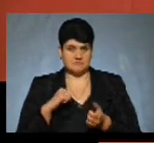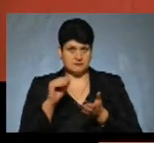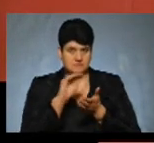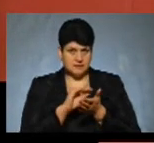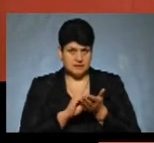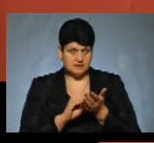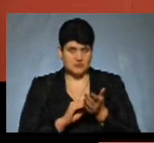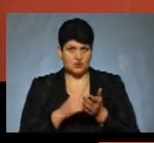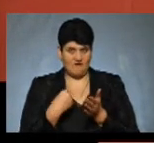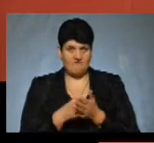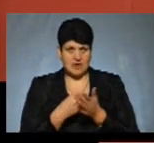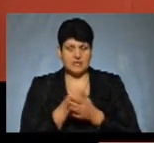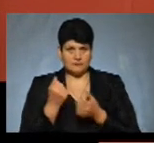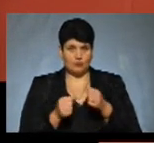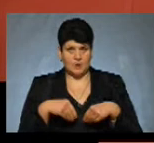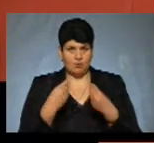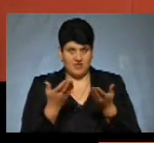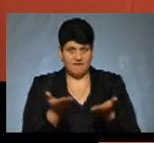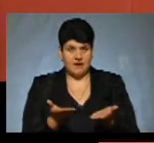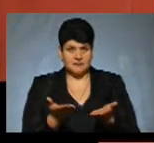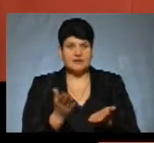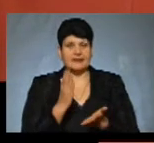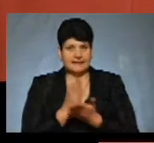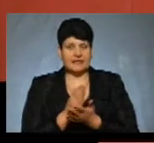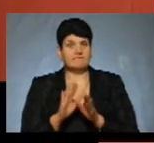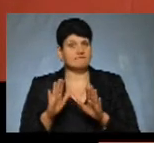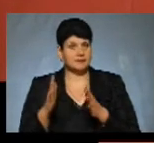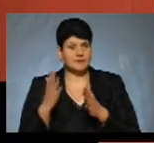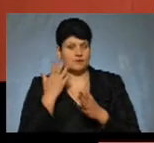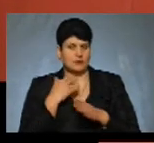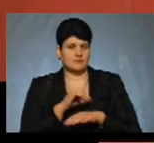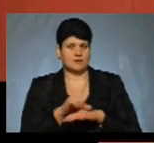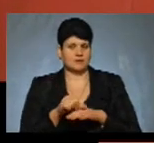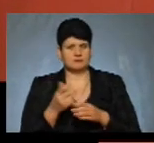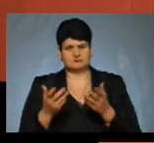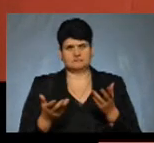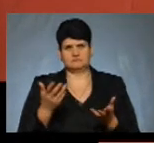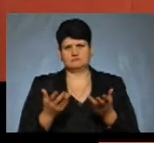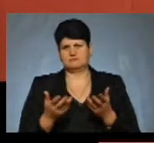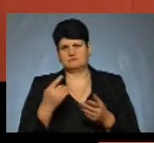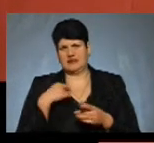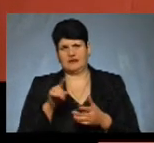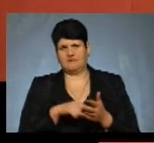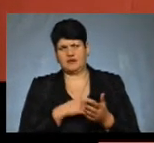вартість автомобіля і подає вам. Є випадки, коли митники можуть сумніватися зізнатися в цій вартості і сказати, що вона занижена? Чи